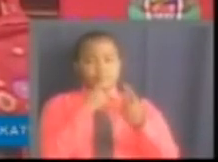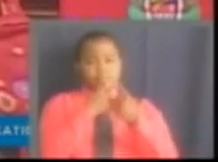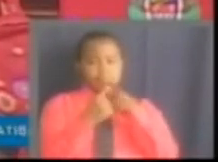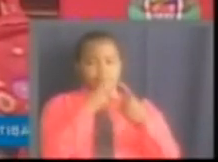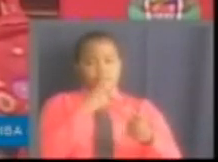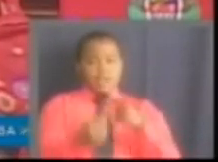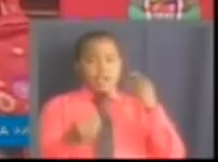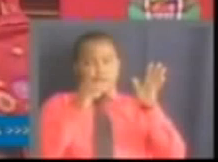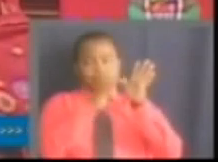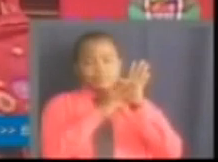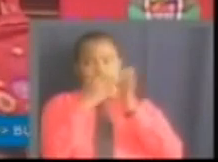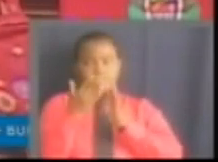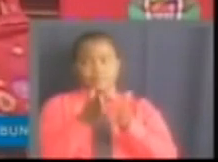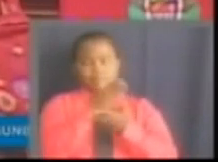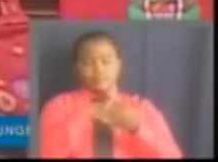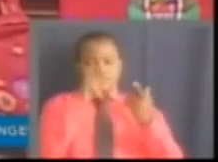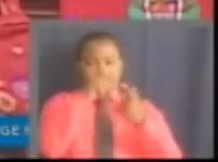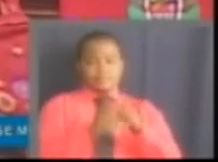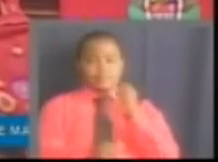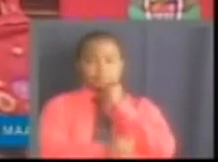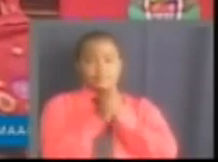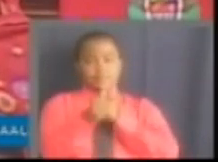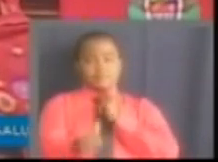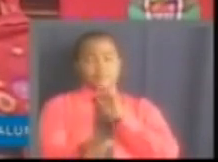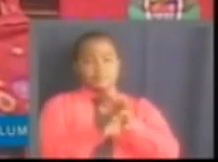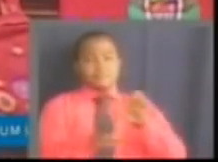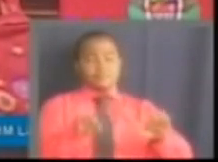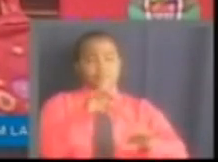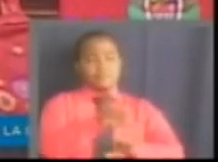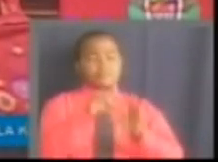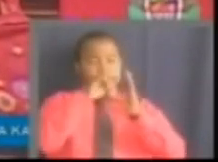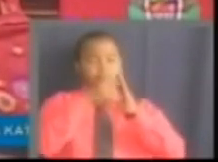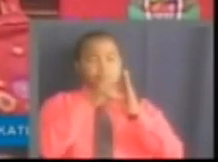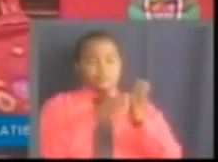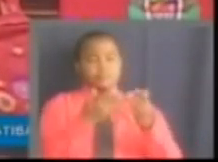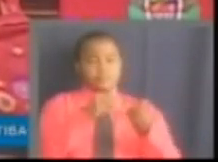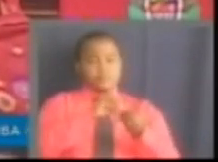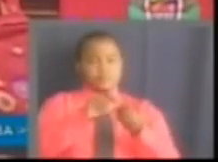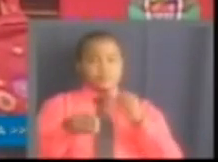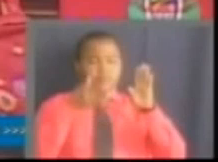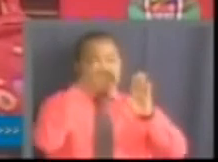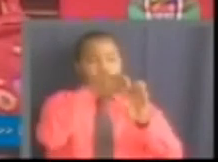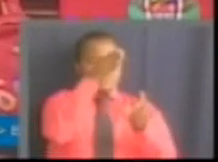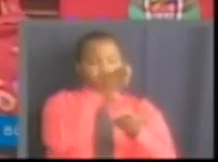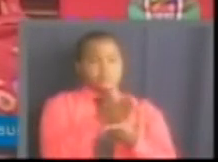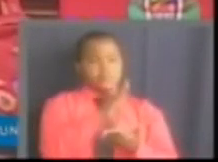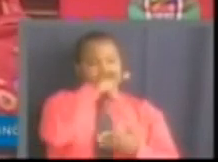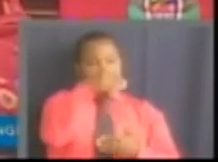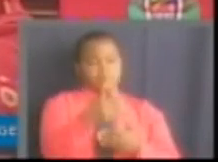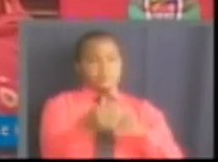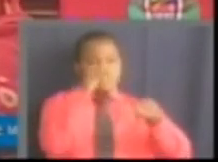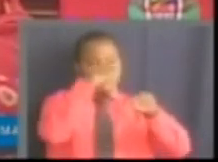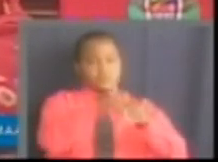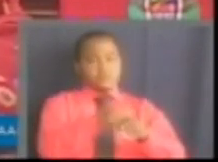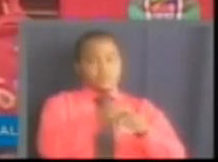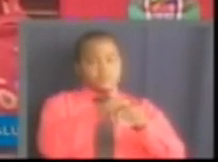fasili ya kwanza. Kwa idhini ya mwenyekiti, kanuni yoyote inaweza kutenguliwa kwa madhumuni mahususi baada ya mjumbe yoyote kutoa hoja